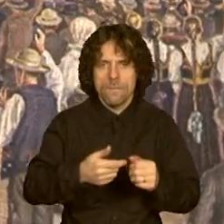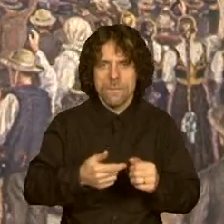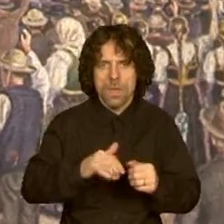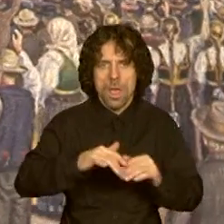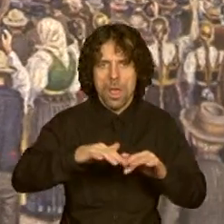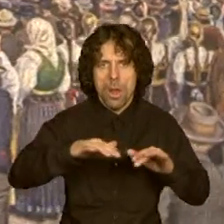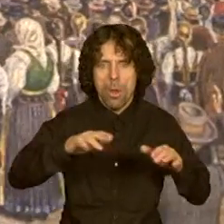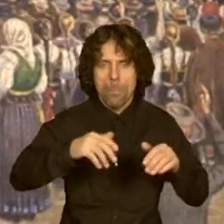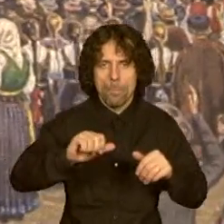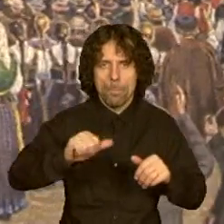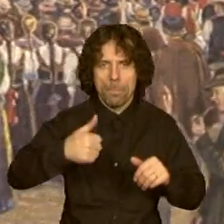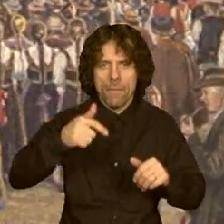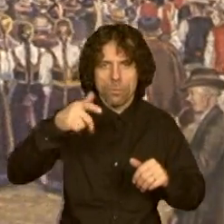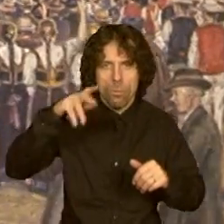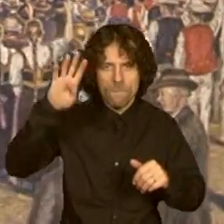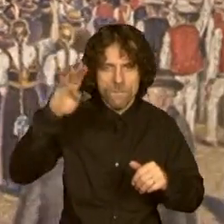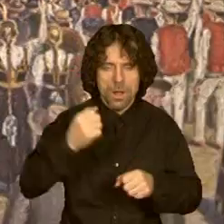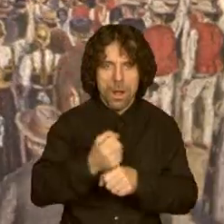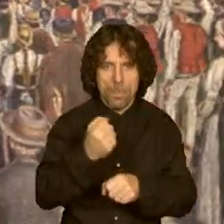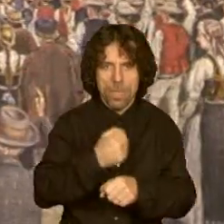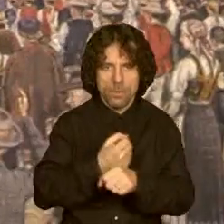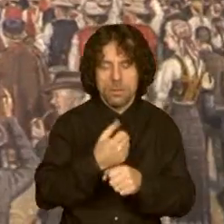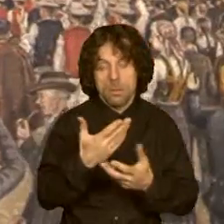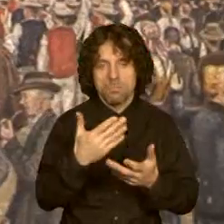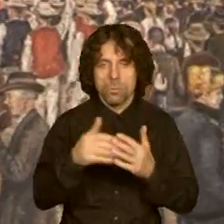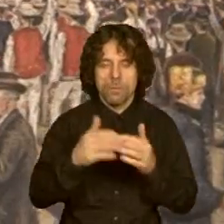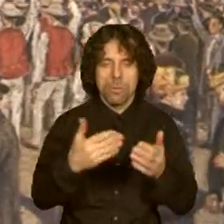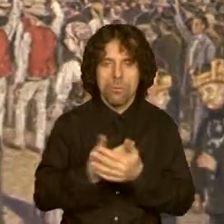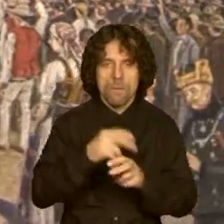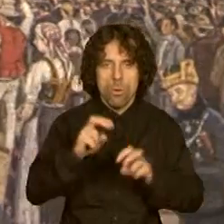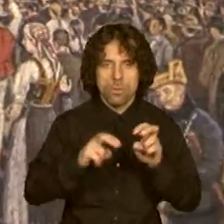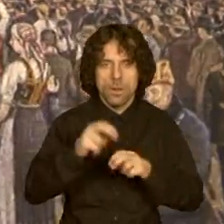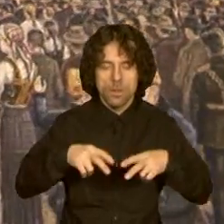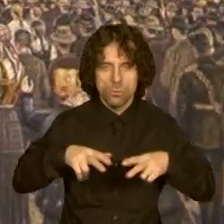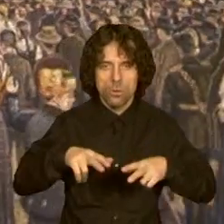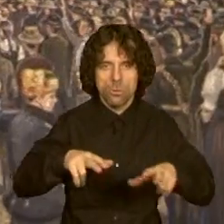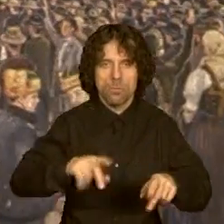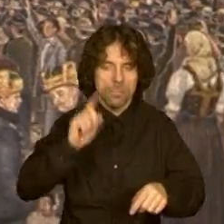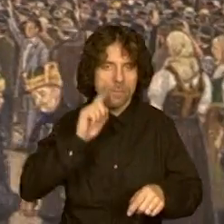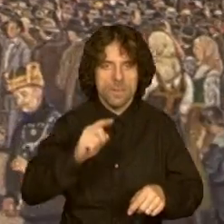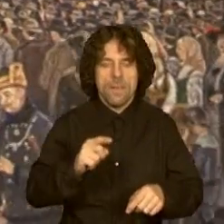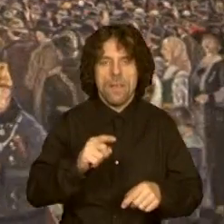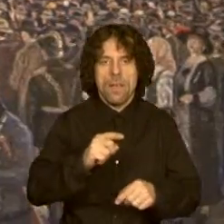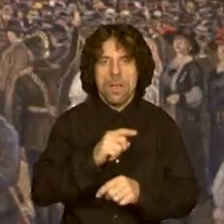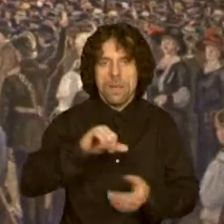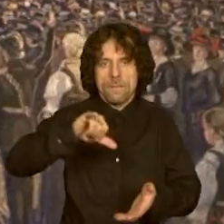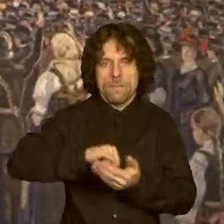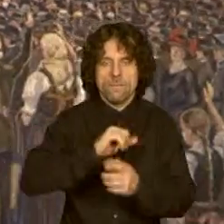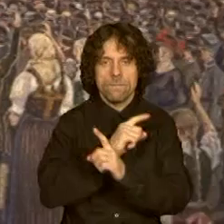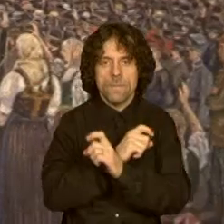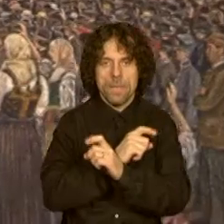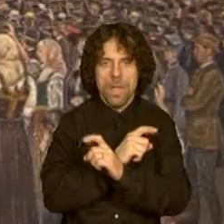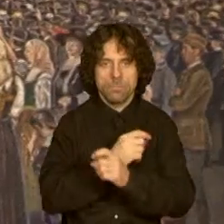zaczęli budować wielopiętrowe kamienice, wybudowano i nowe hotele. Cieszyn nabierał prawdziwie